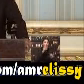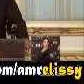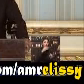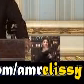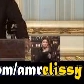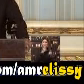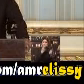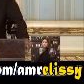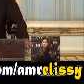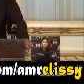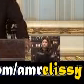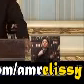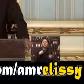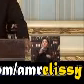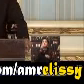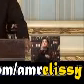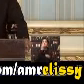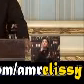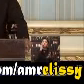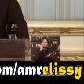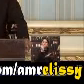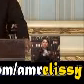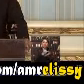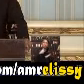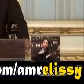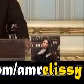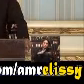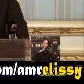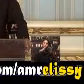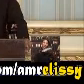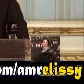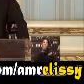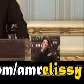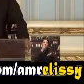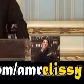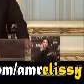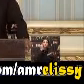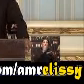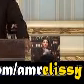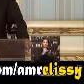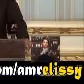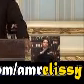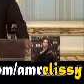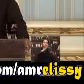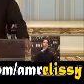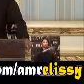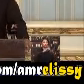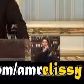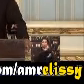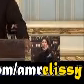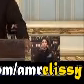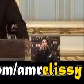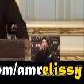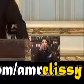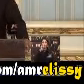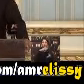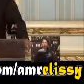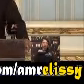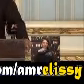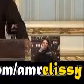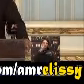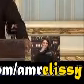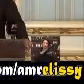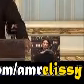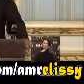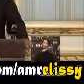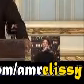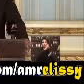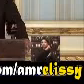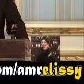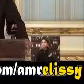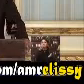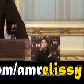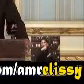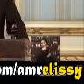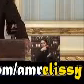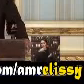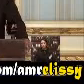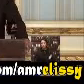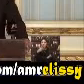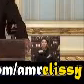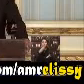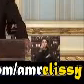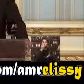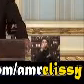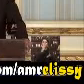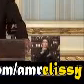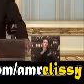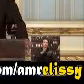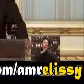شهر المواد الغذائية اللي تكفلهم احتياجاتهم طول الشهر، يبقى انا كده سديت موضوع الأكل. اتفقنا مع